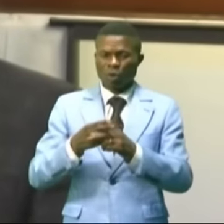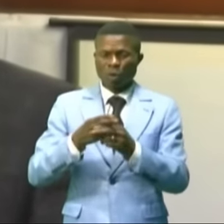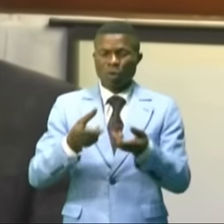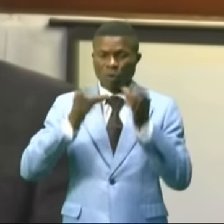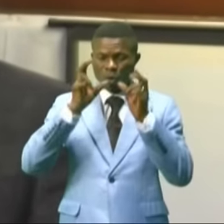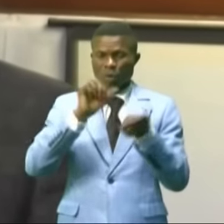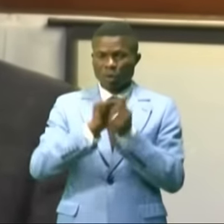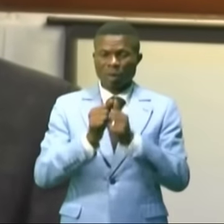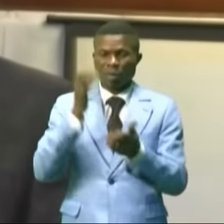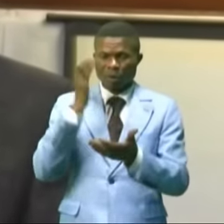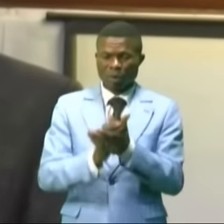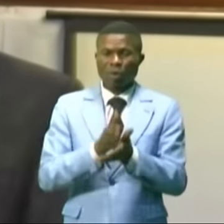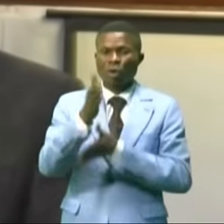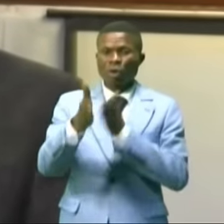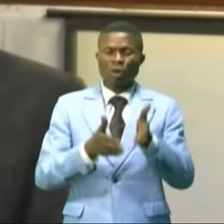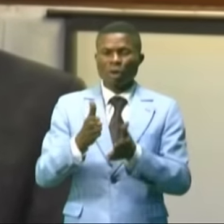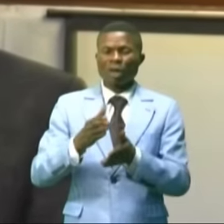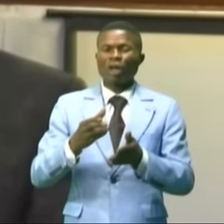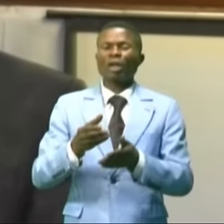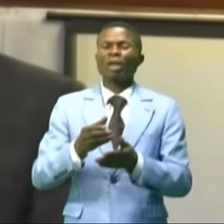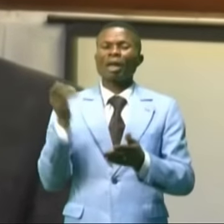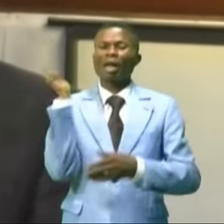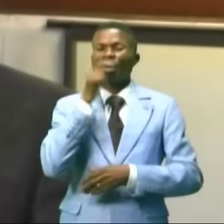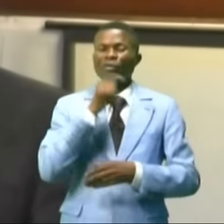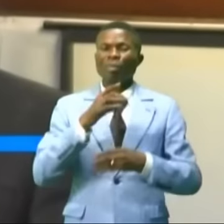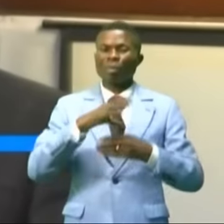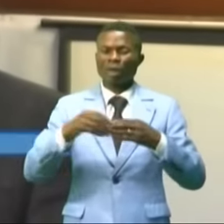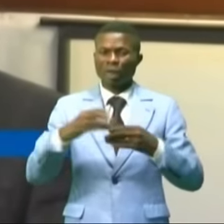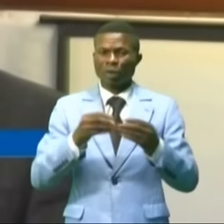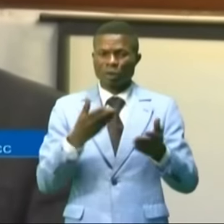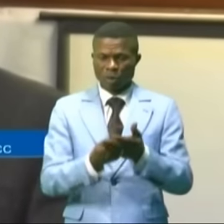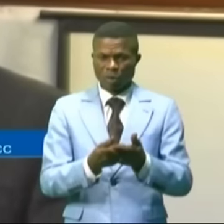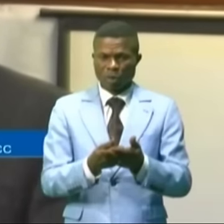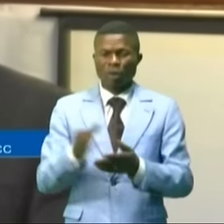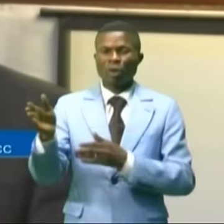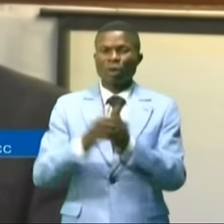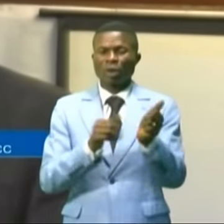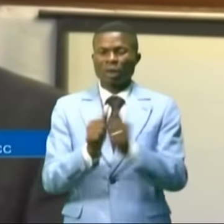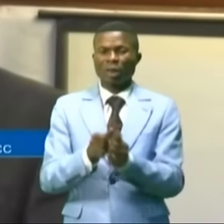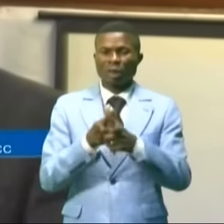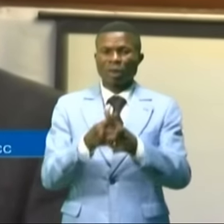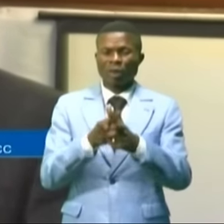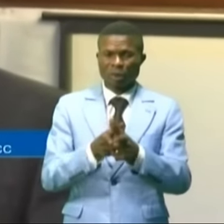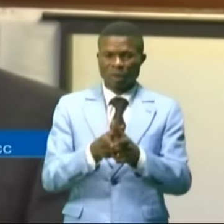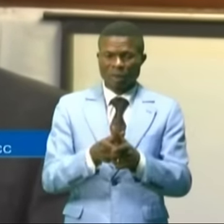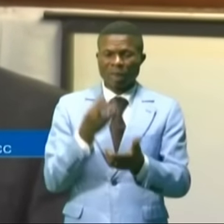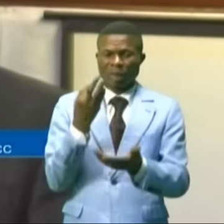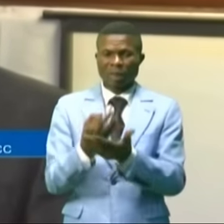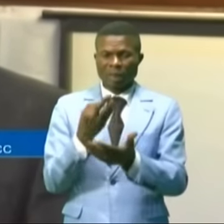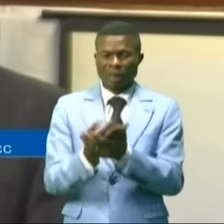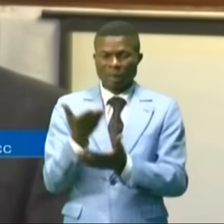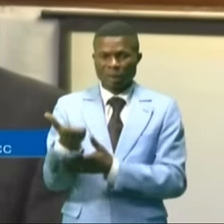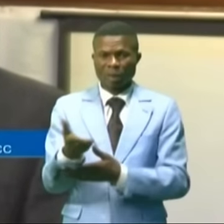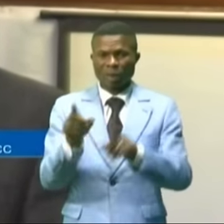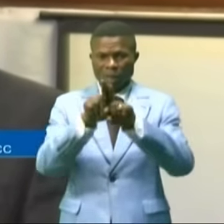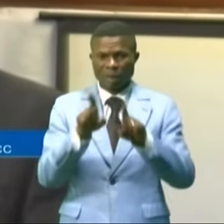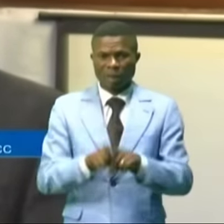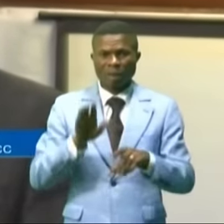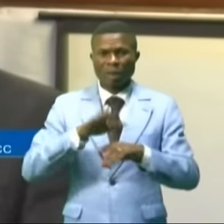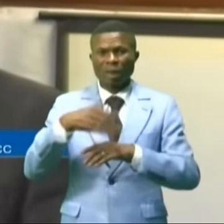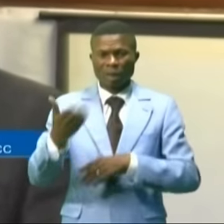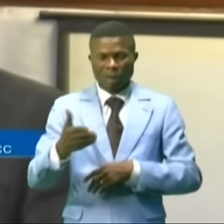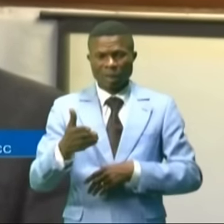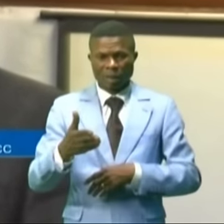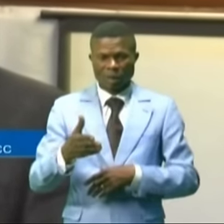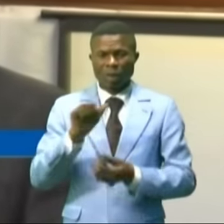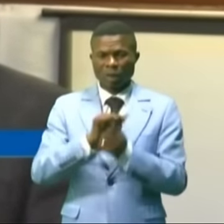de lutte contre le blanchiment des capitaux et le financement du terrorisme et de la prolifération des armes de destruction massive, et ce, afin d'empêcher